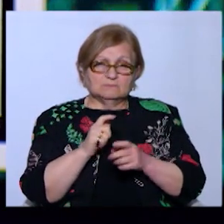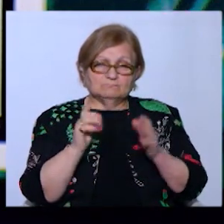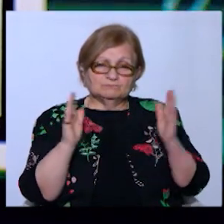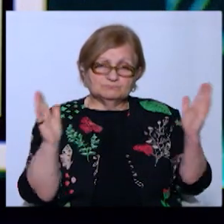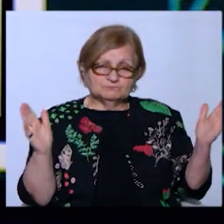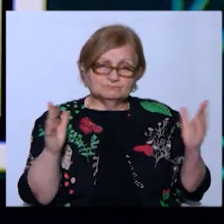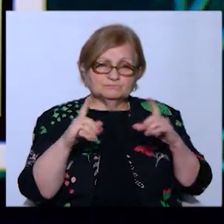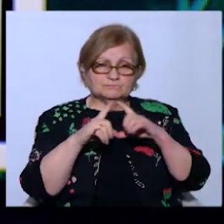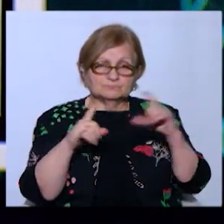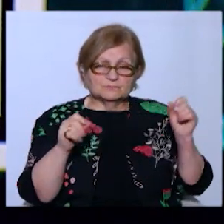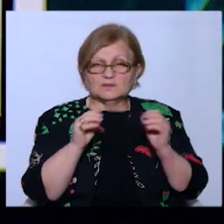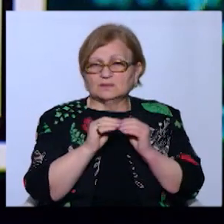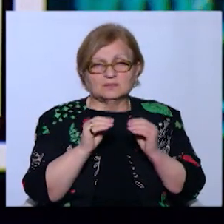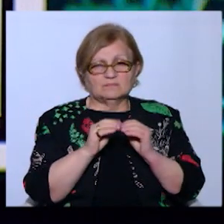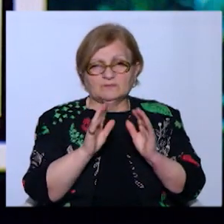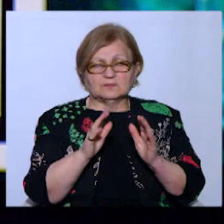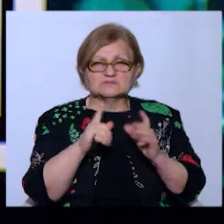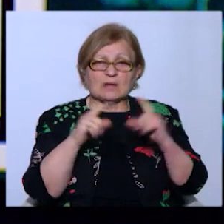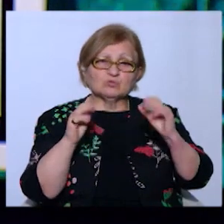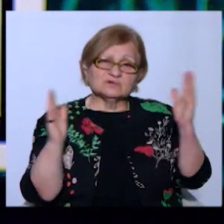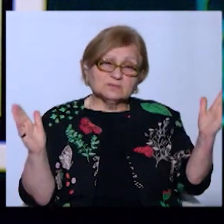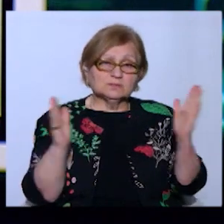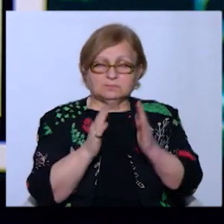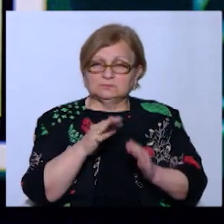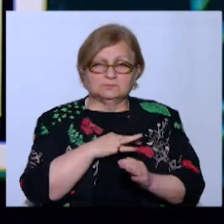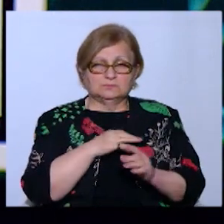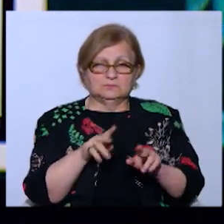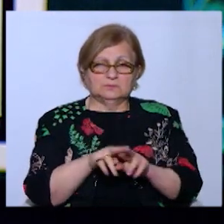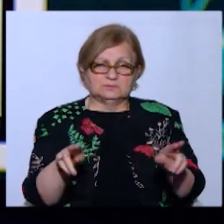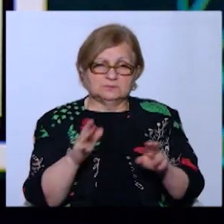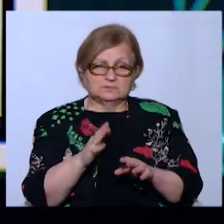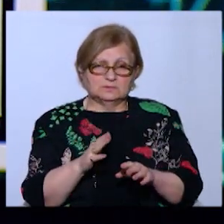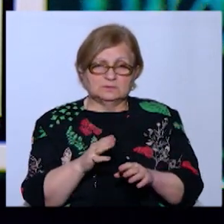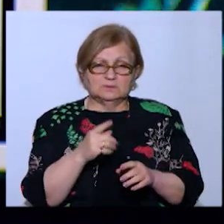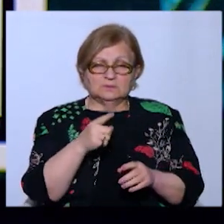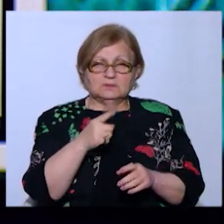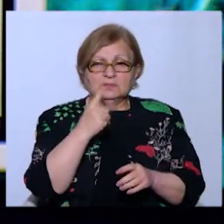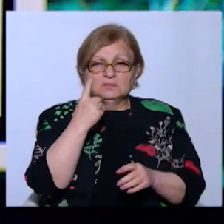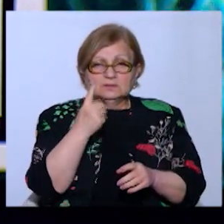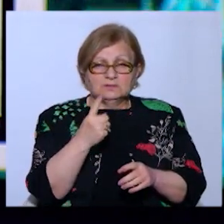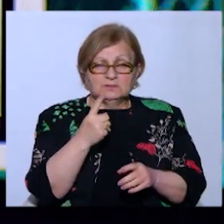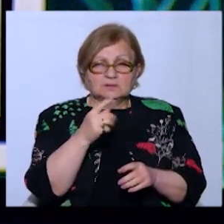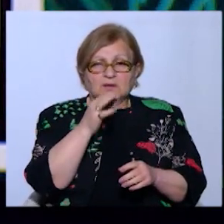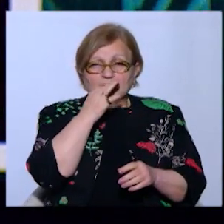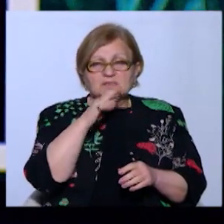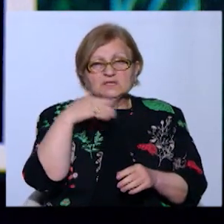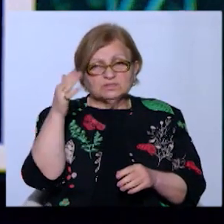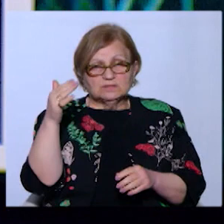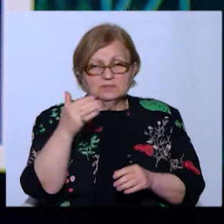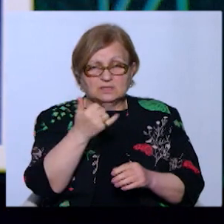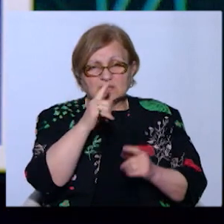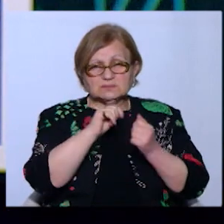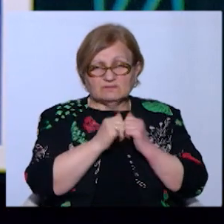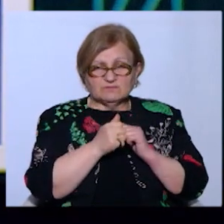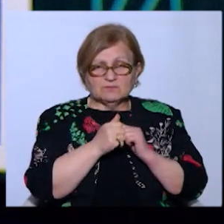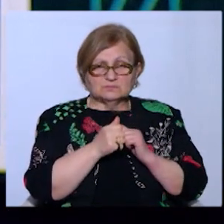თუ პატარაში ყოველთვის არის მუდმივი. შემდეგ სხვა გრადუსებს უკვე 1 გრადუს 2 გრადუს ისწავლით მეცხრე კლასში. ჯერ ეს